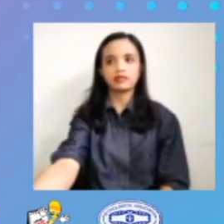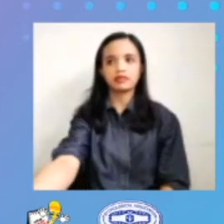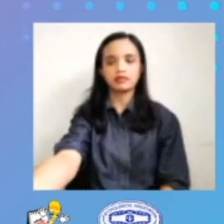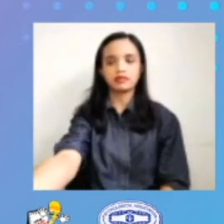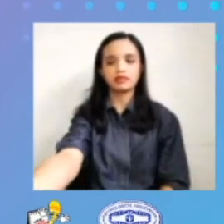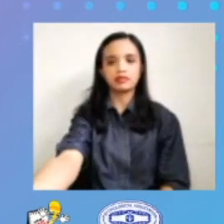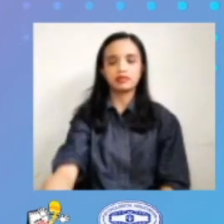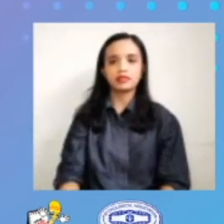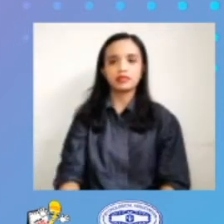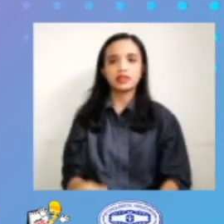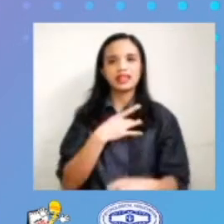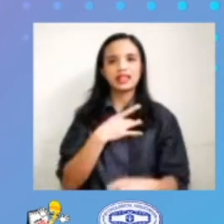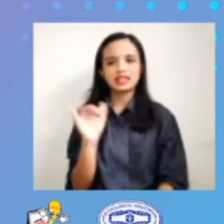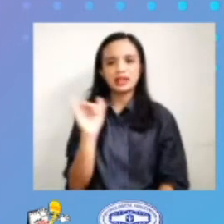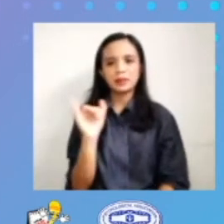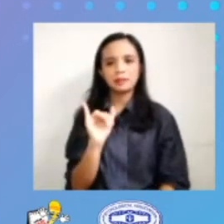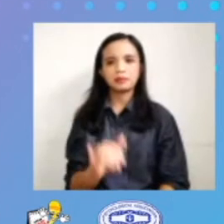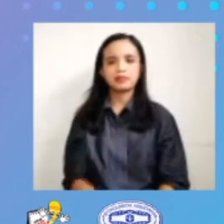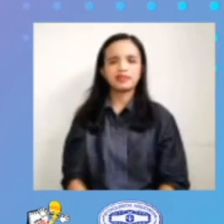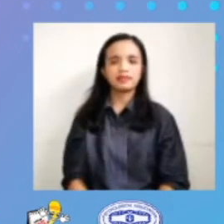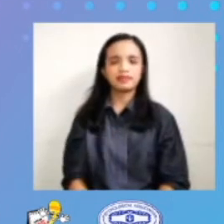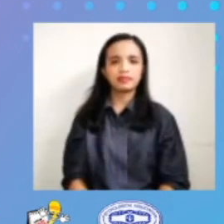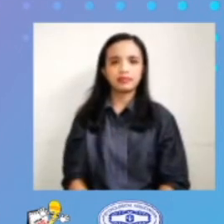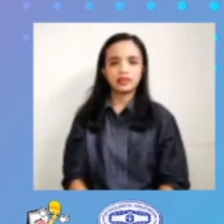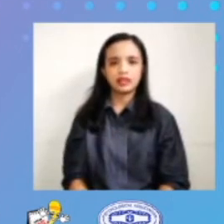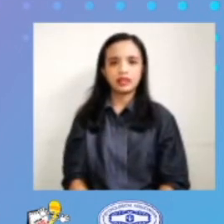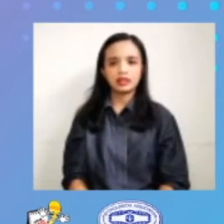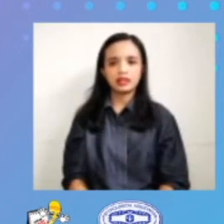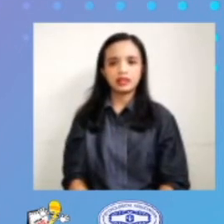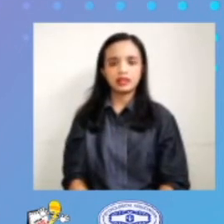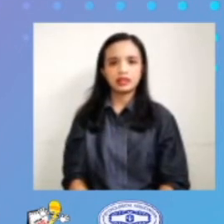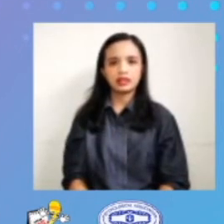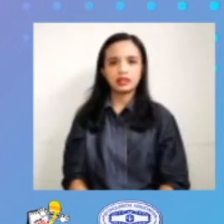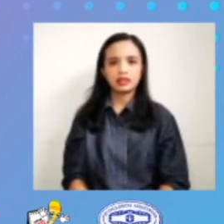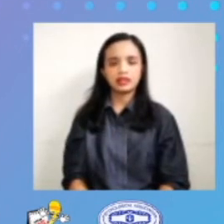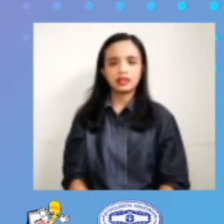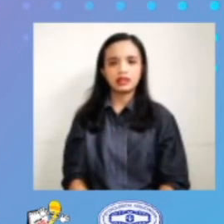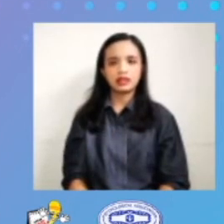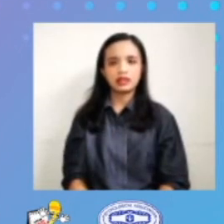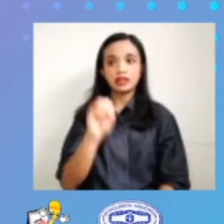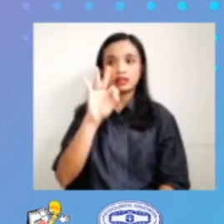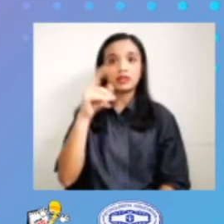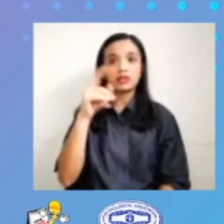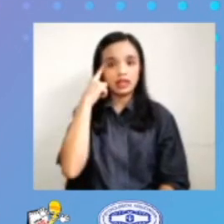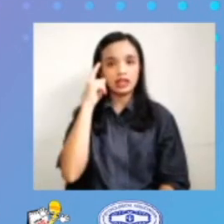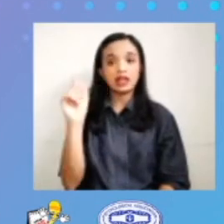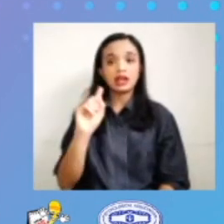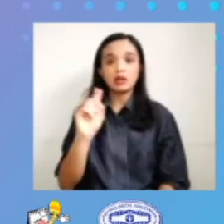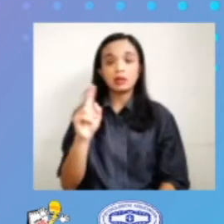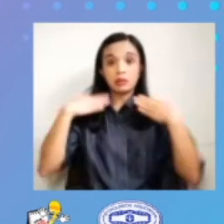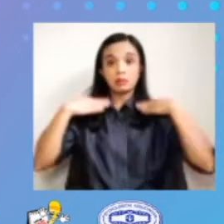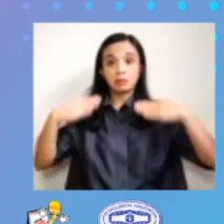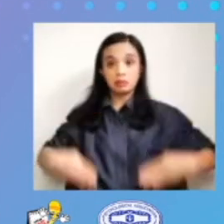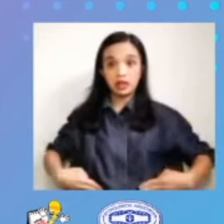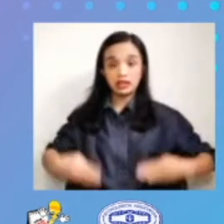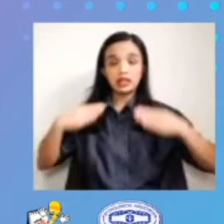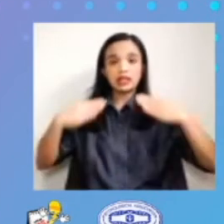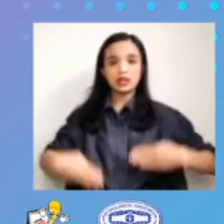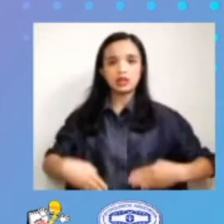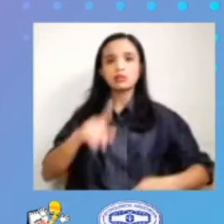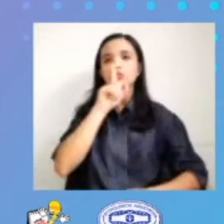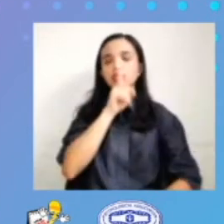ba? Pag nakasimangot ka, parang negastar. Huwag ganun. Just smile lang. Ayan. Okay, so kailangan po pala pag